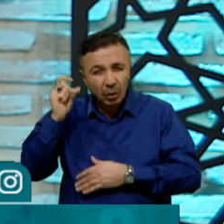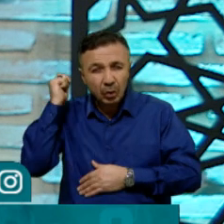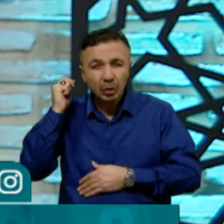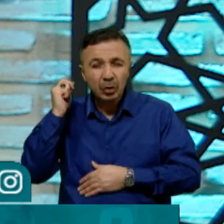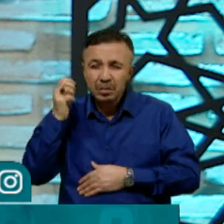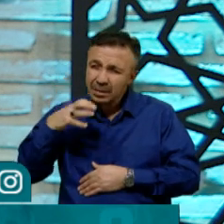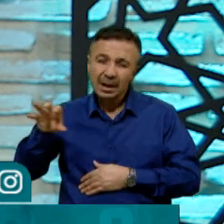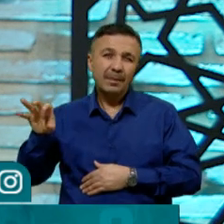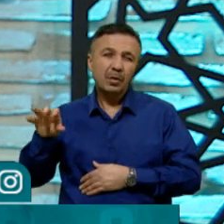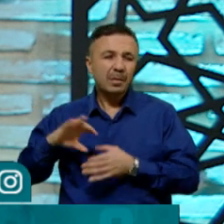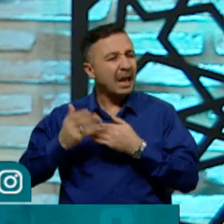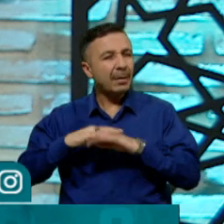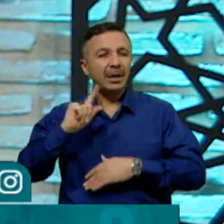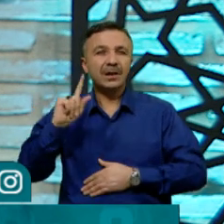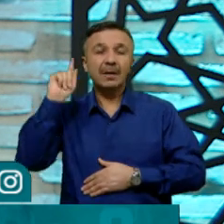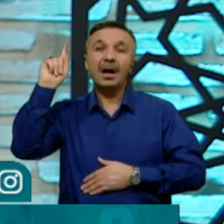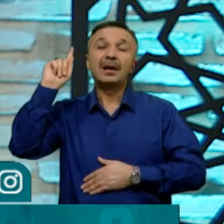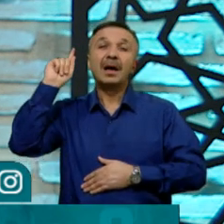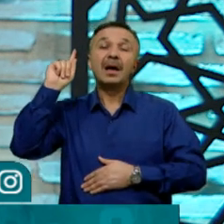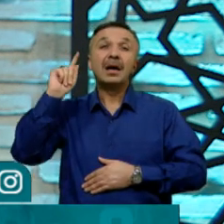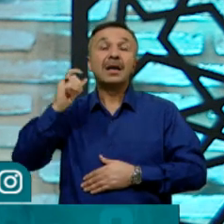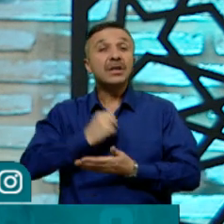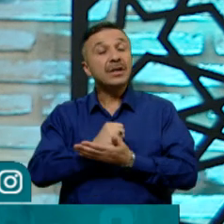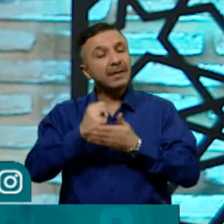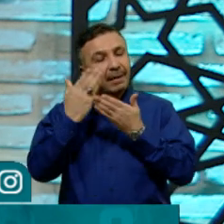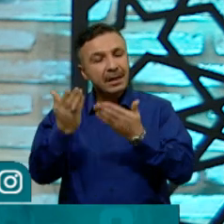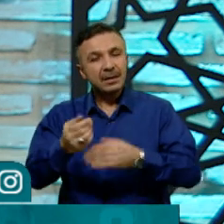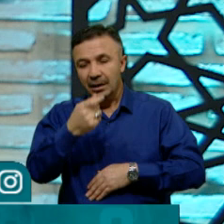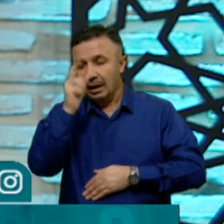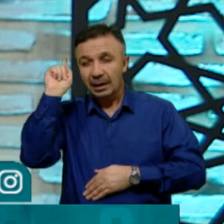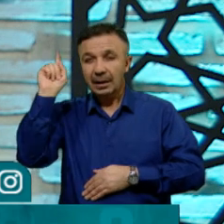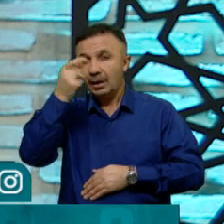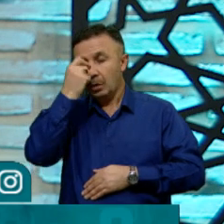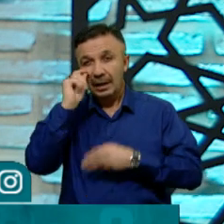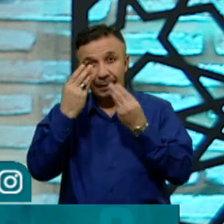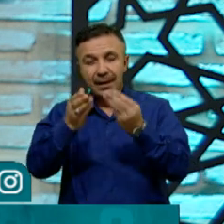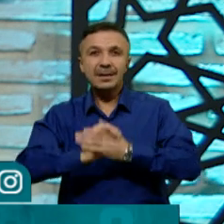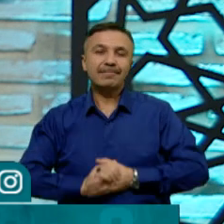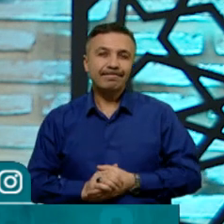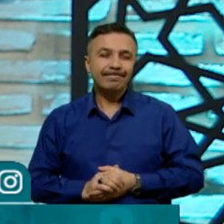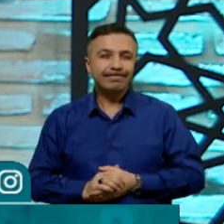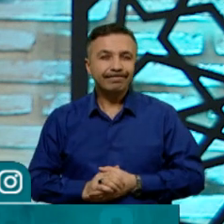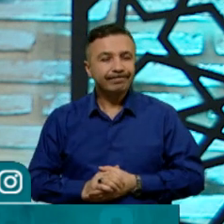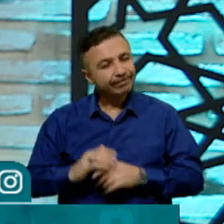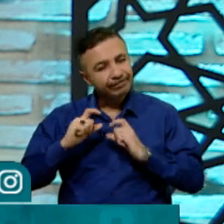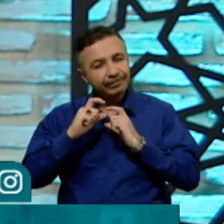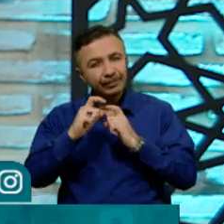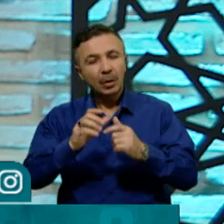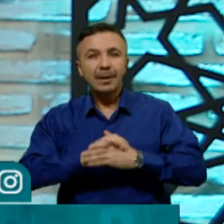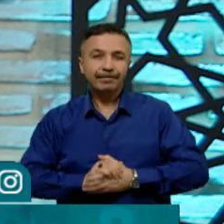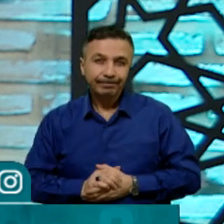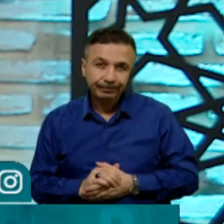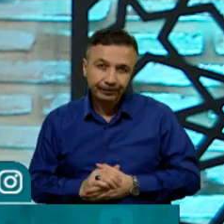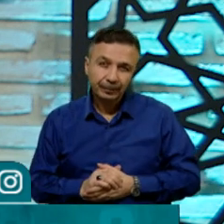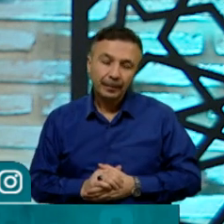Rabbimizden de sizin için hayırlı şifalar diliyorum kolaylıklar ihsan etsin size Bakalım ne diyecek size artık ona göre ibadet